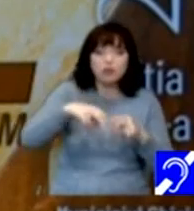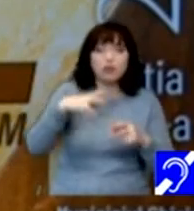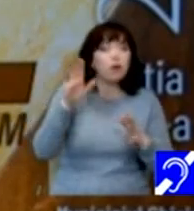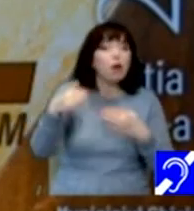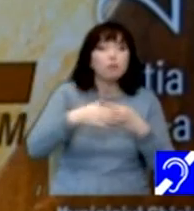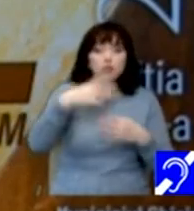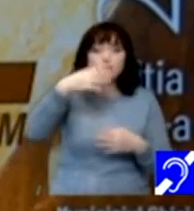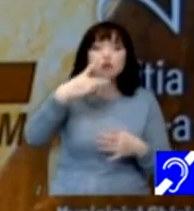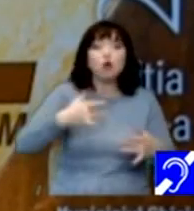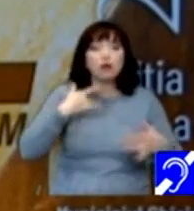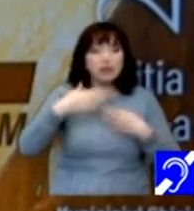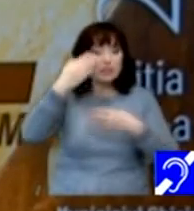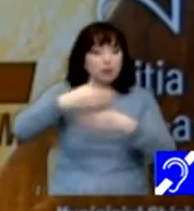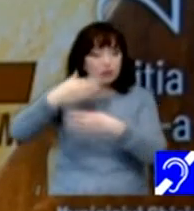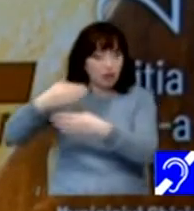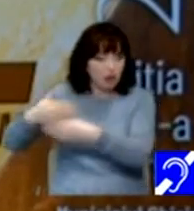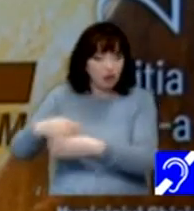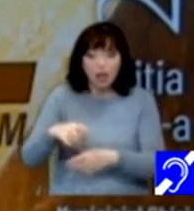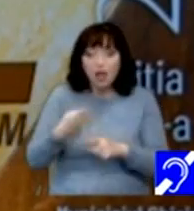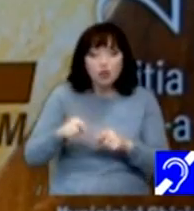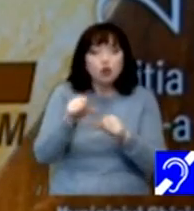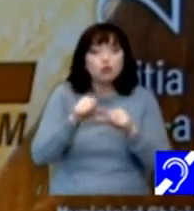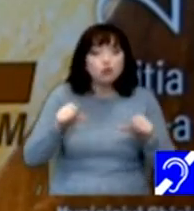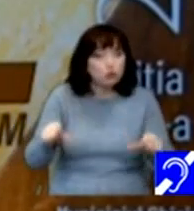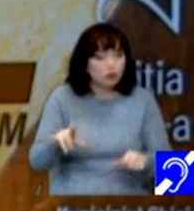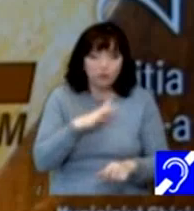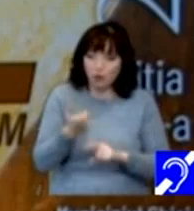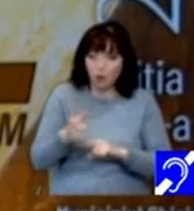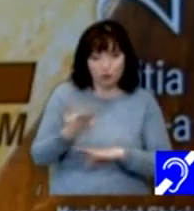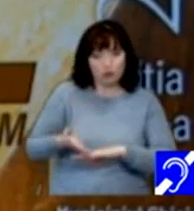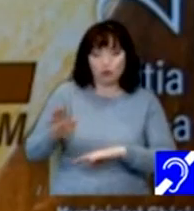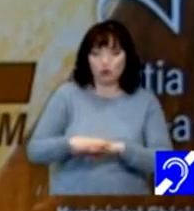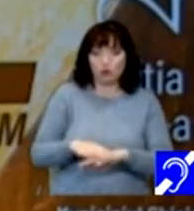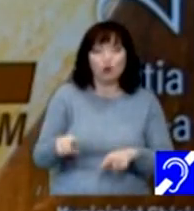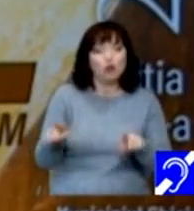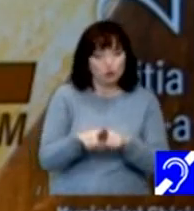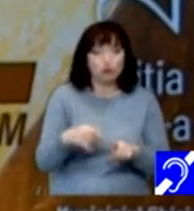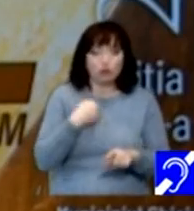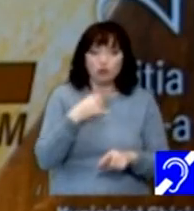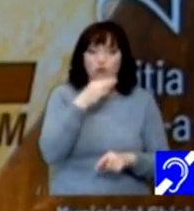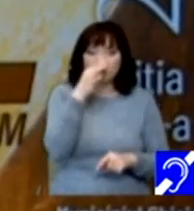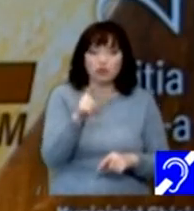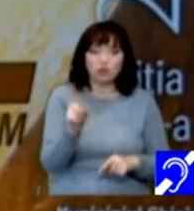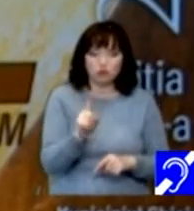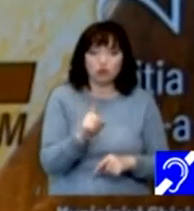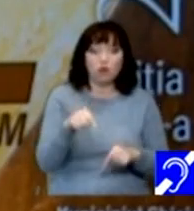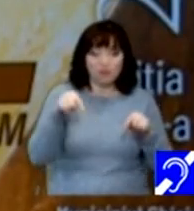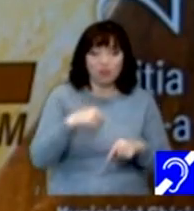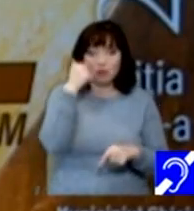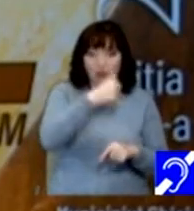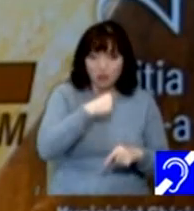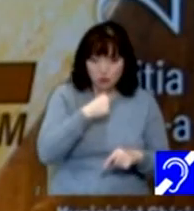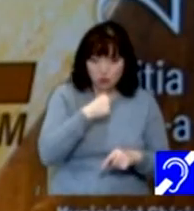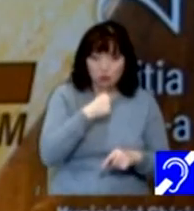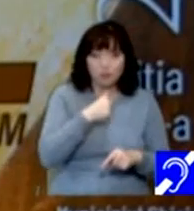așa că misiunea juriului a fost deloc ușoară. Totodată trebuie să vă mai spun că în acest an ediția are